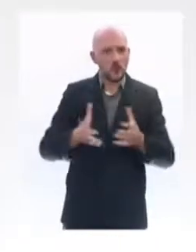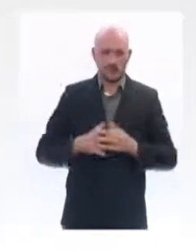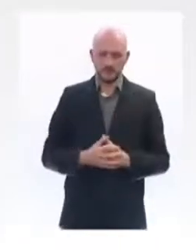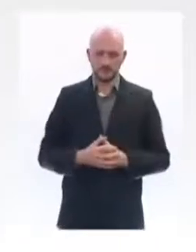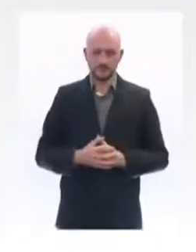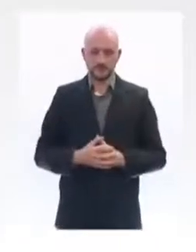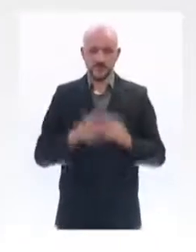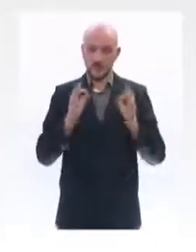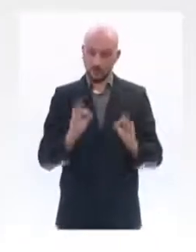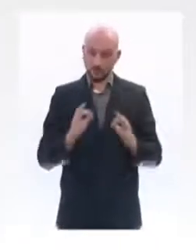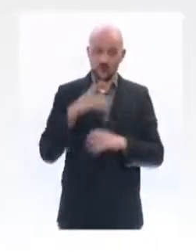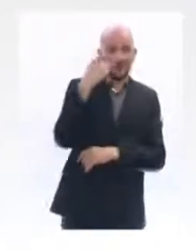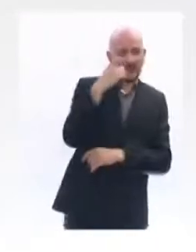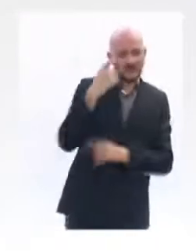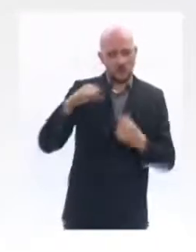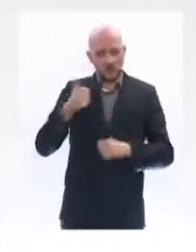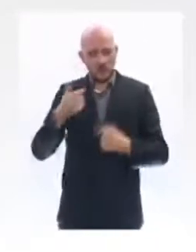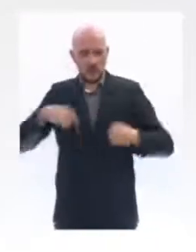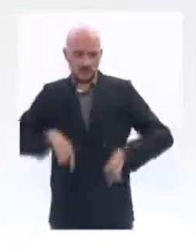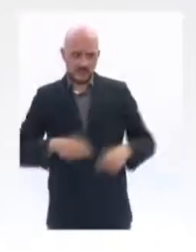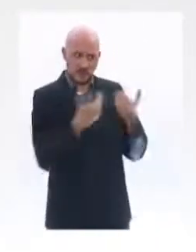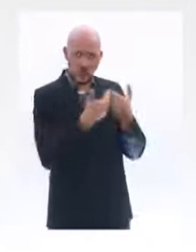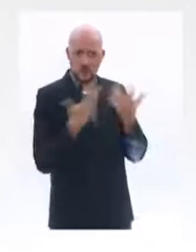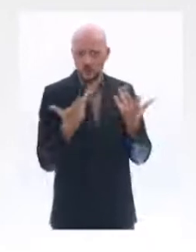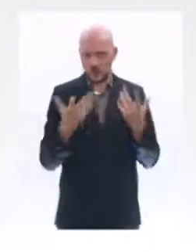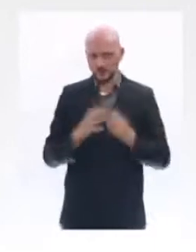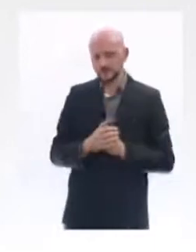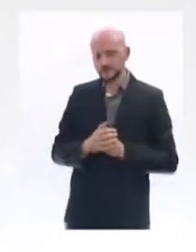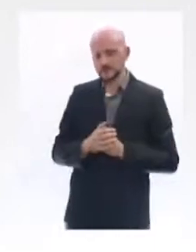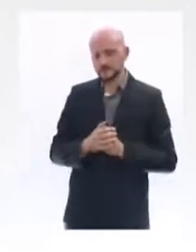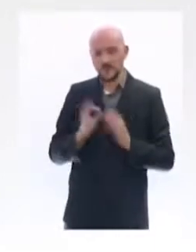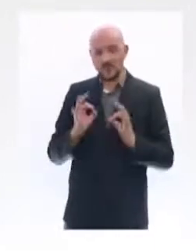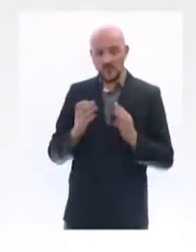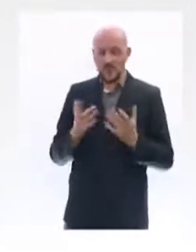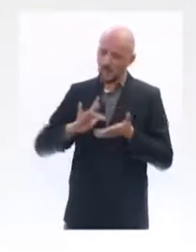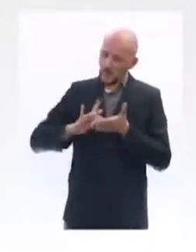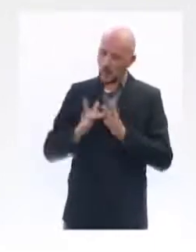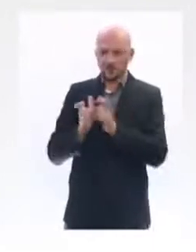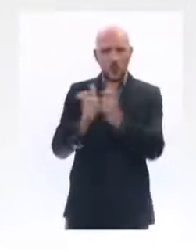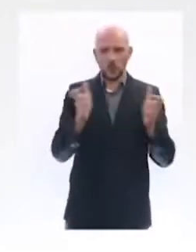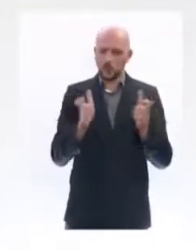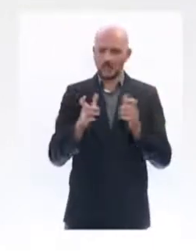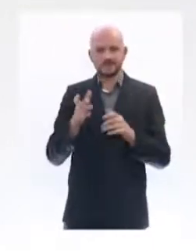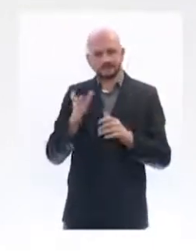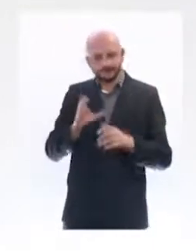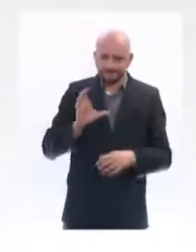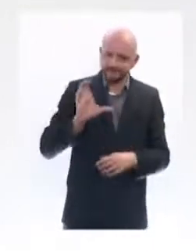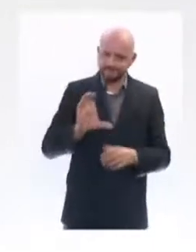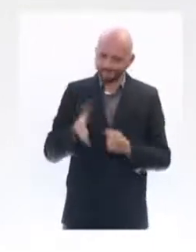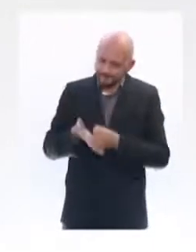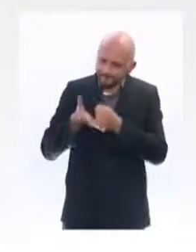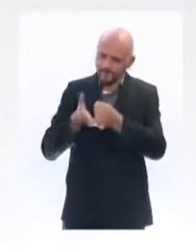nous avons renforcé tous les dispositifs de soutien aux entreprises le fonds de solidarité